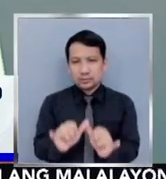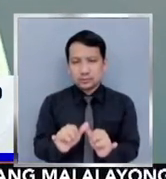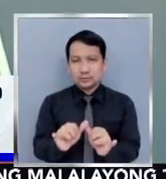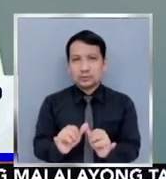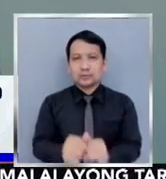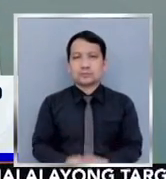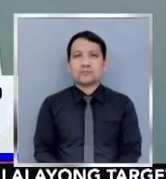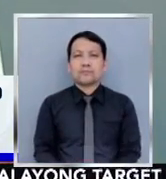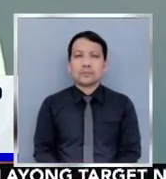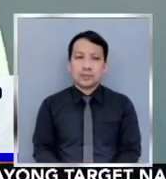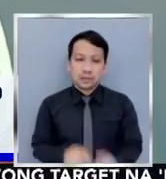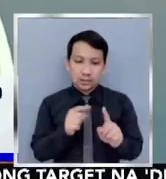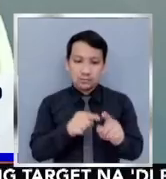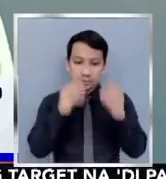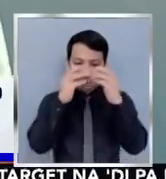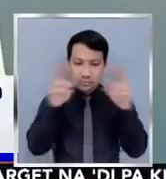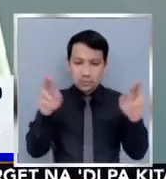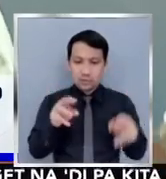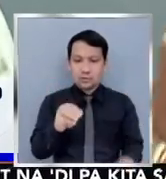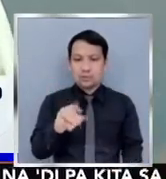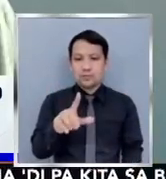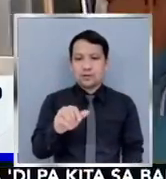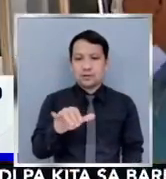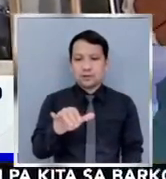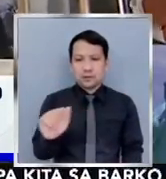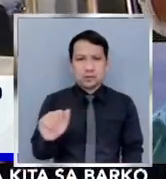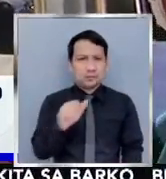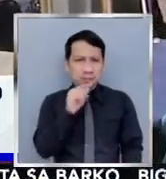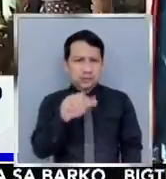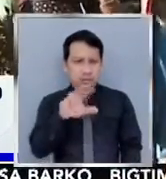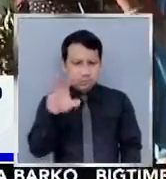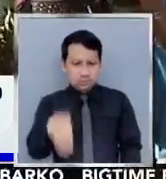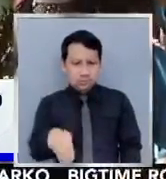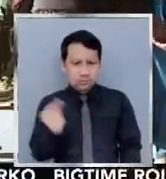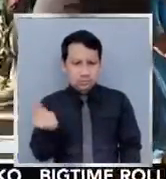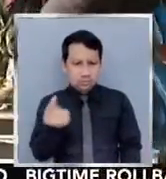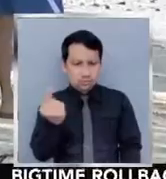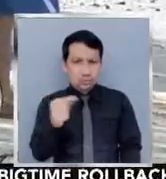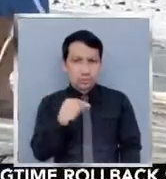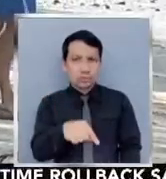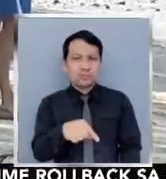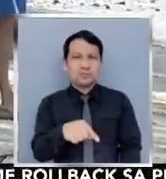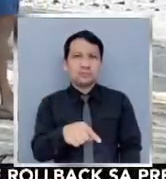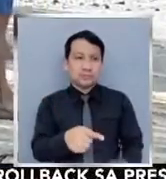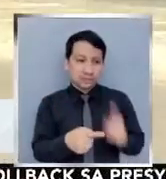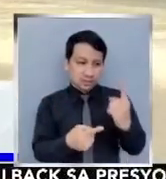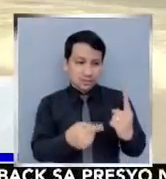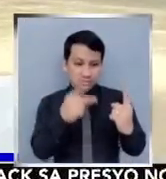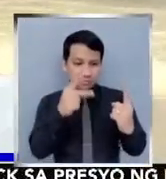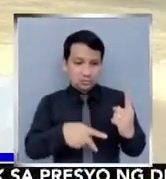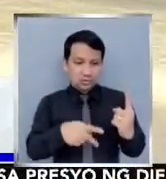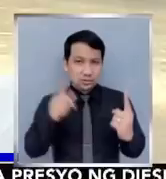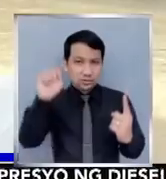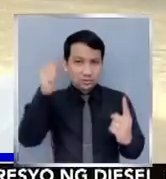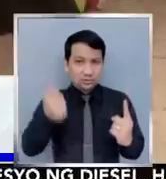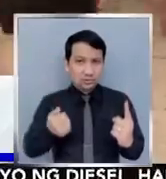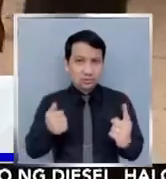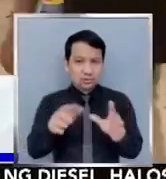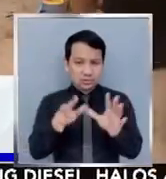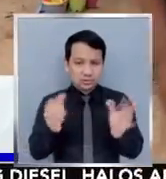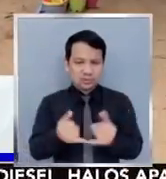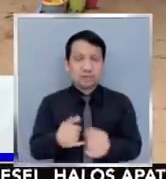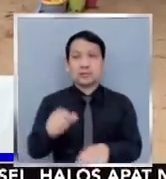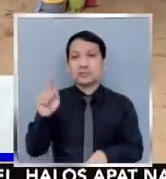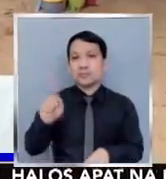ng alkalde ng Malay, hindi naman exclusive ang ordinansa para sa iisang insurance company. Nagkataon lang